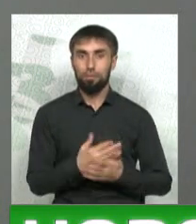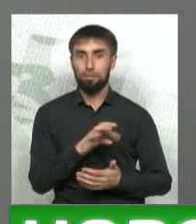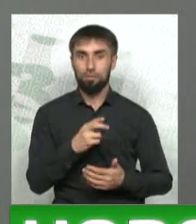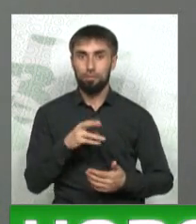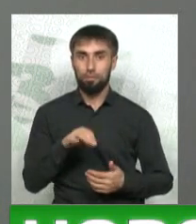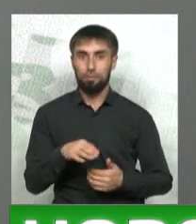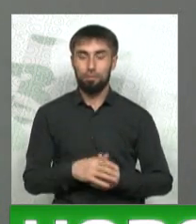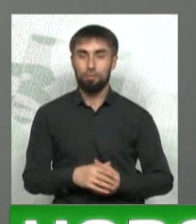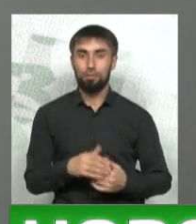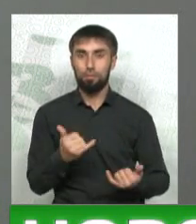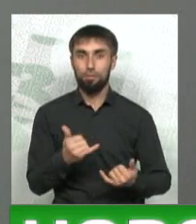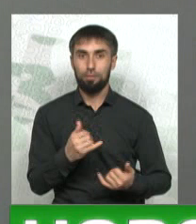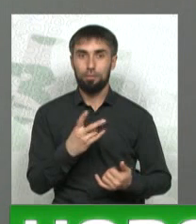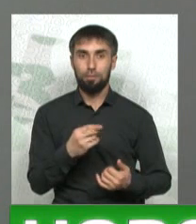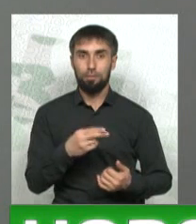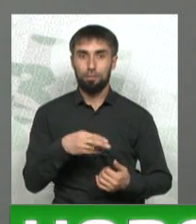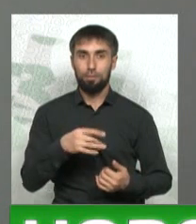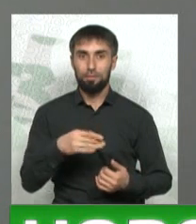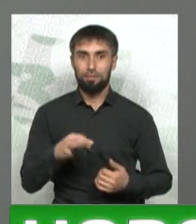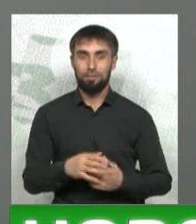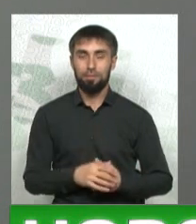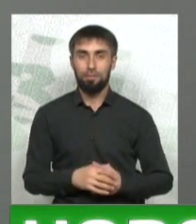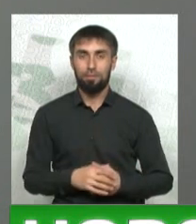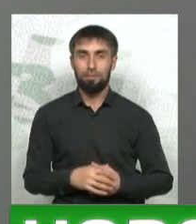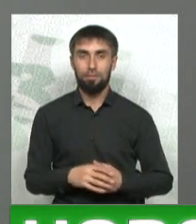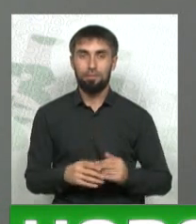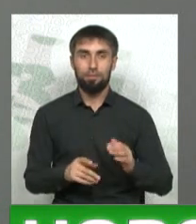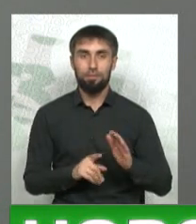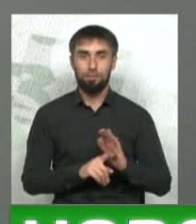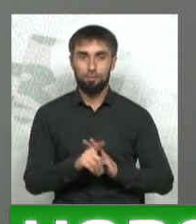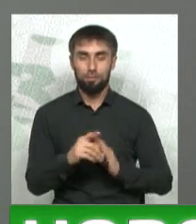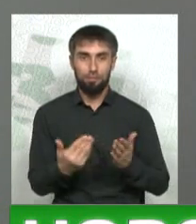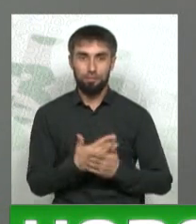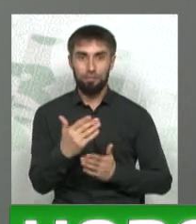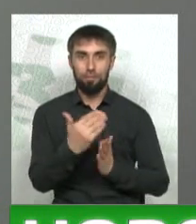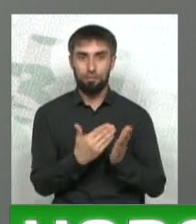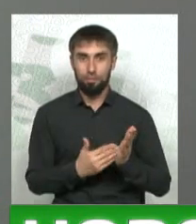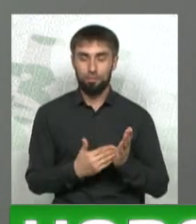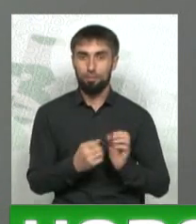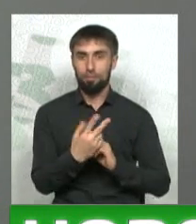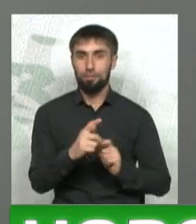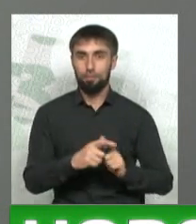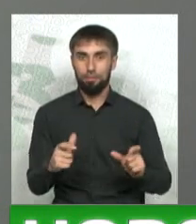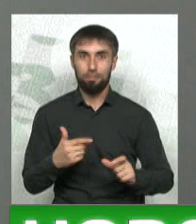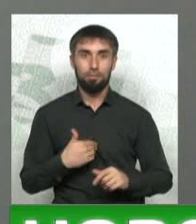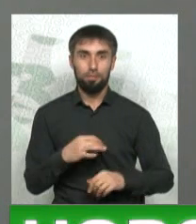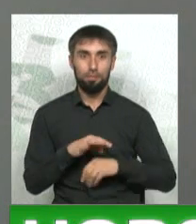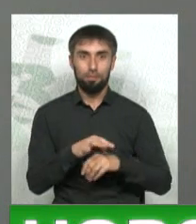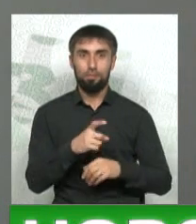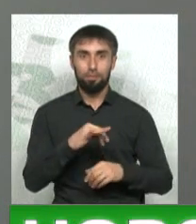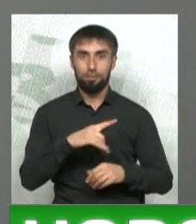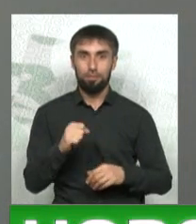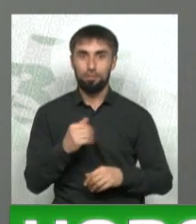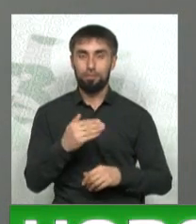нас сейчас непосредственно новая программа пока по ремонту школ. 13 школ мы уже прошли экспертизу,